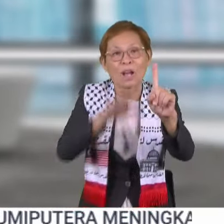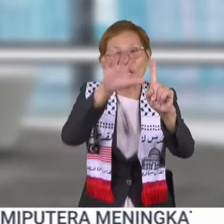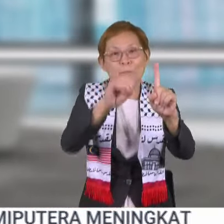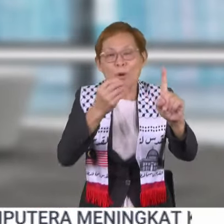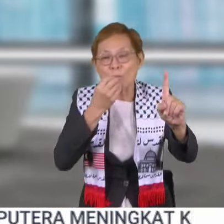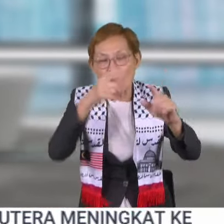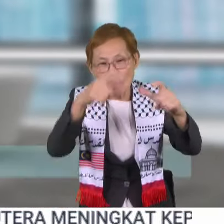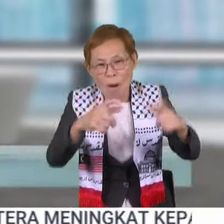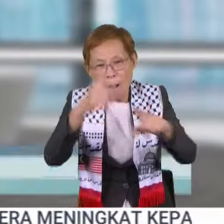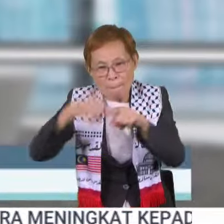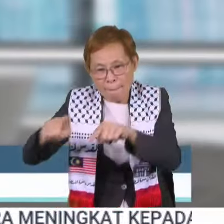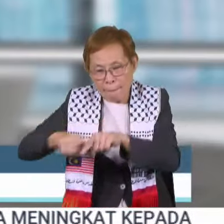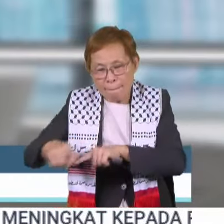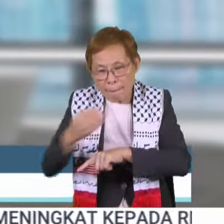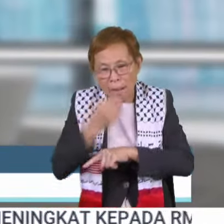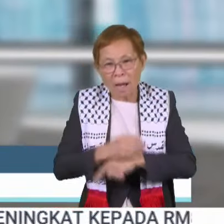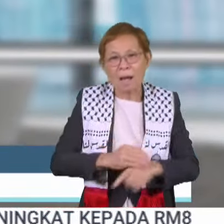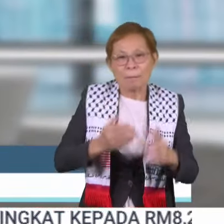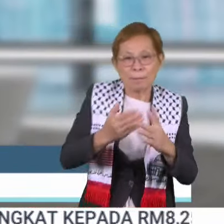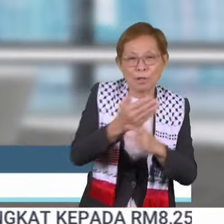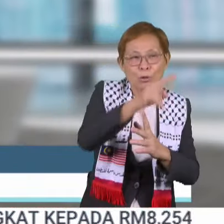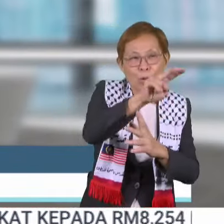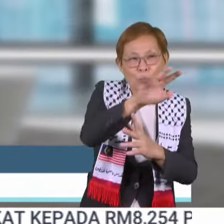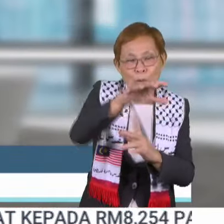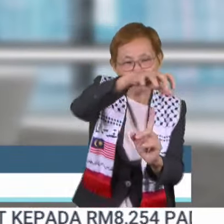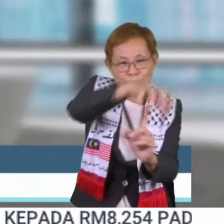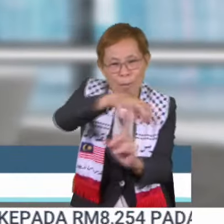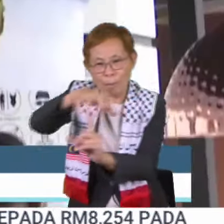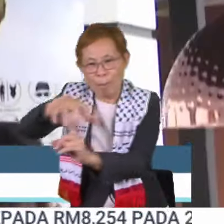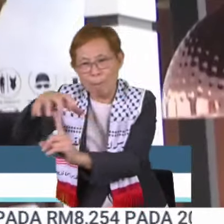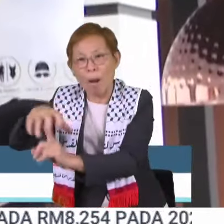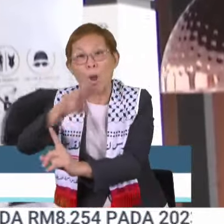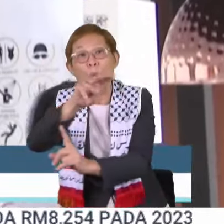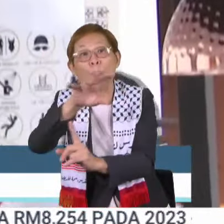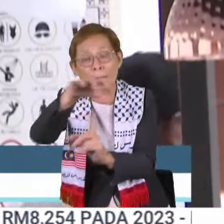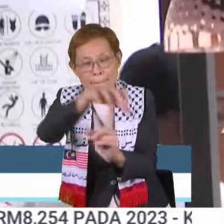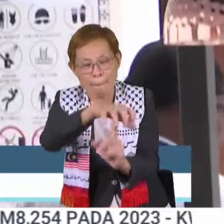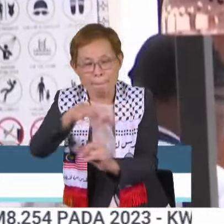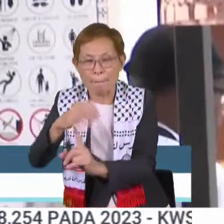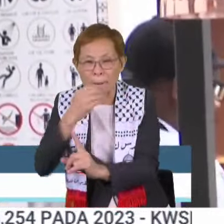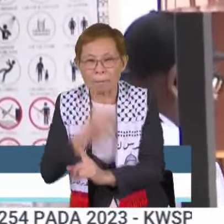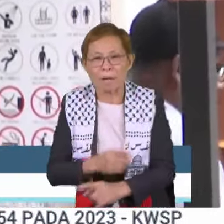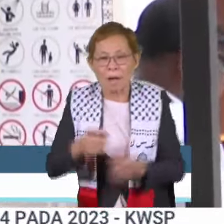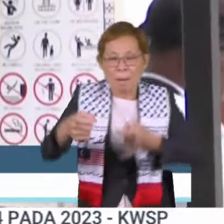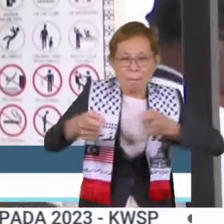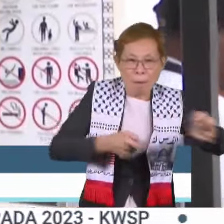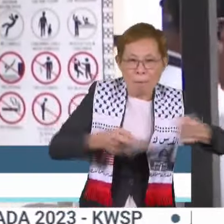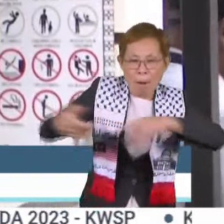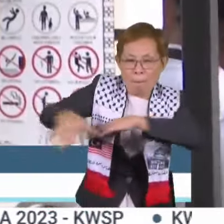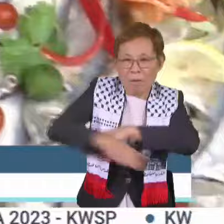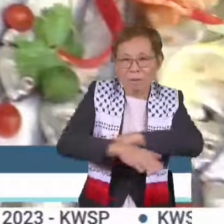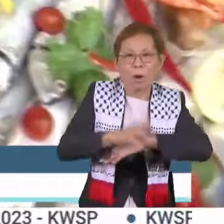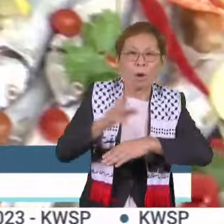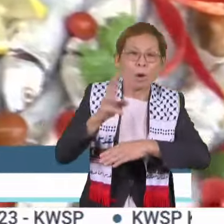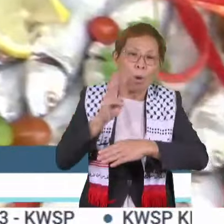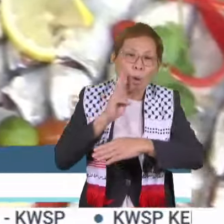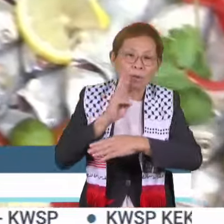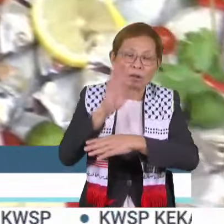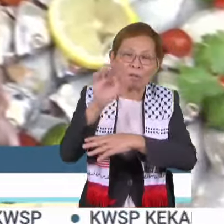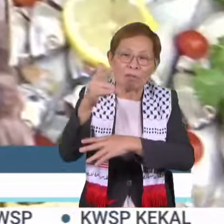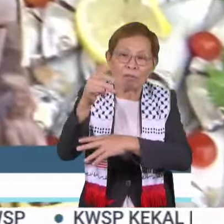juadah menerusi 25 gerai makanan pengarusan Maritime Waterfront suit